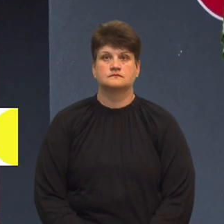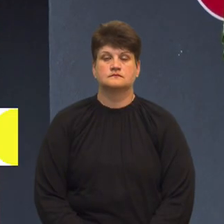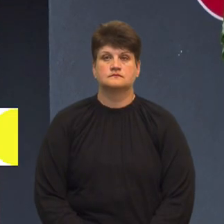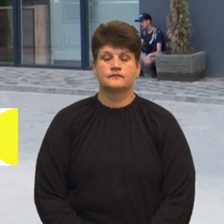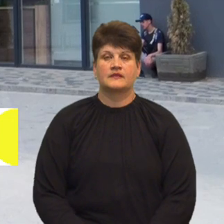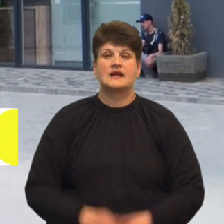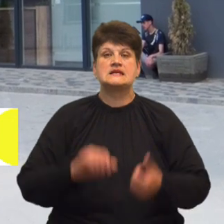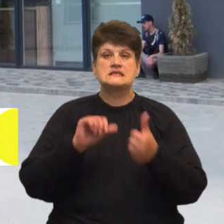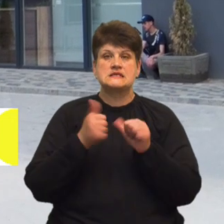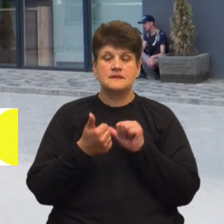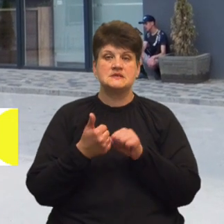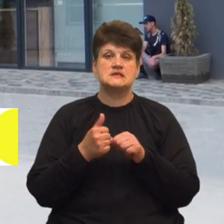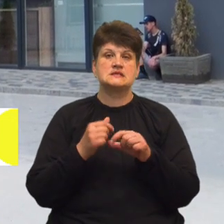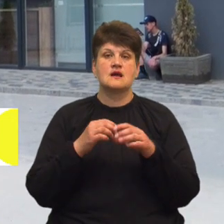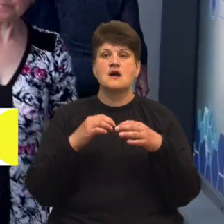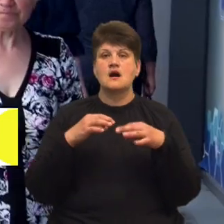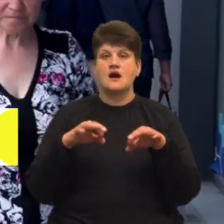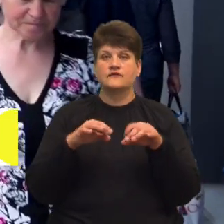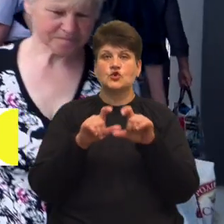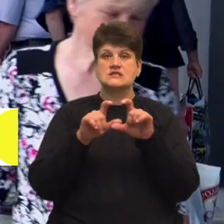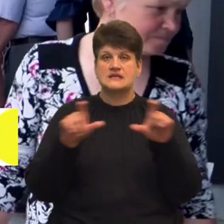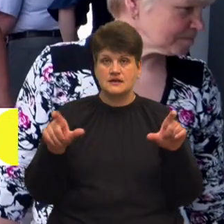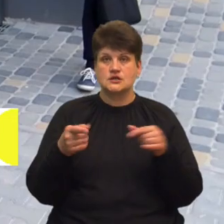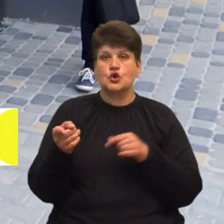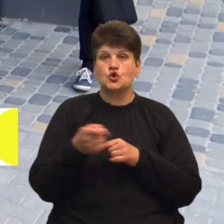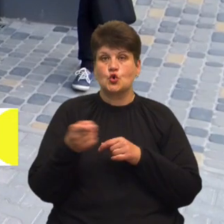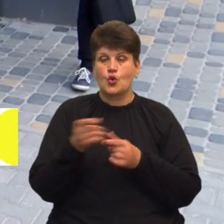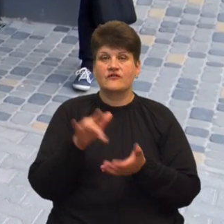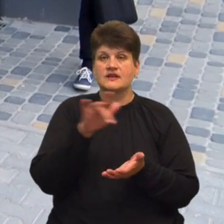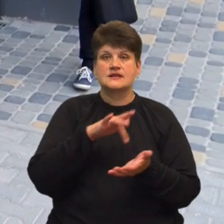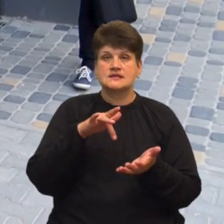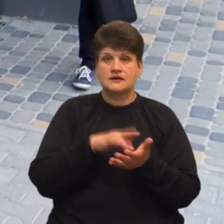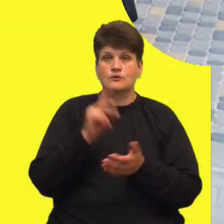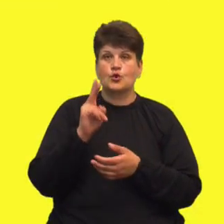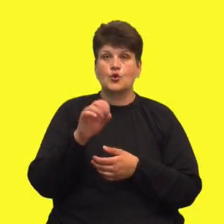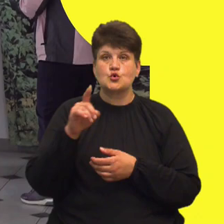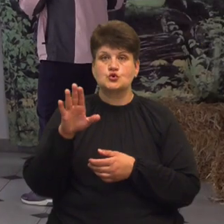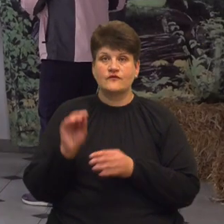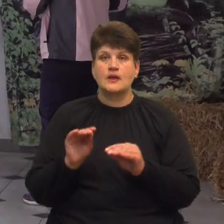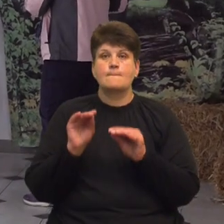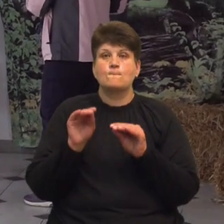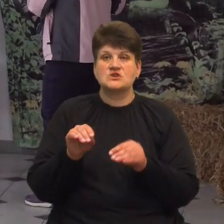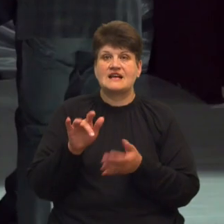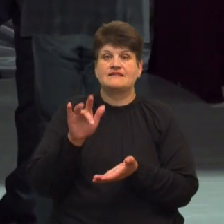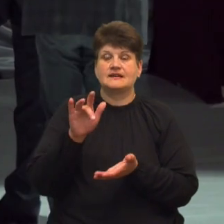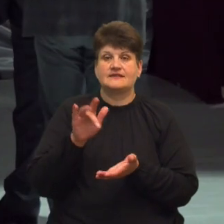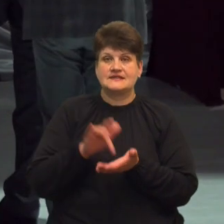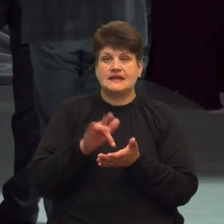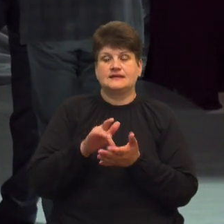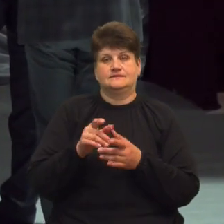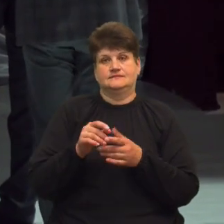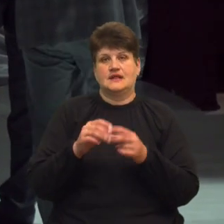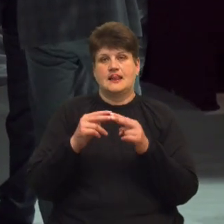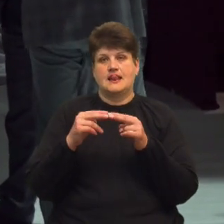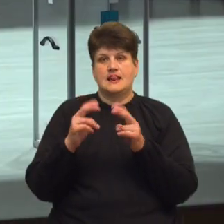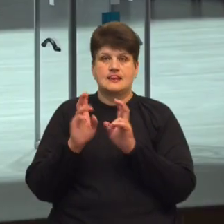Замість автостанції – торговий центр. Люди звертаються, аби на зупинці у Козові встановили лавки. У Західноукраїнському